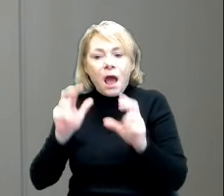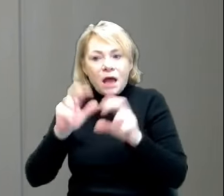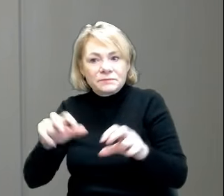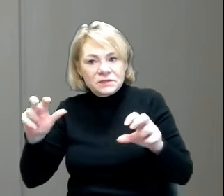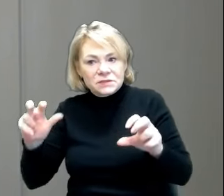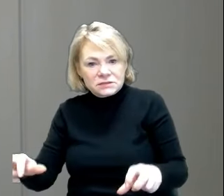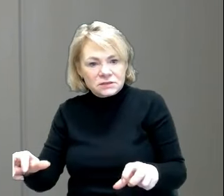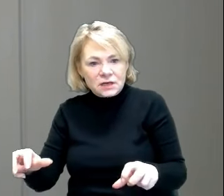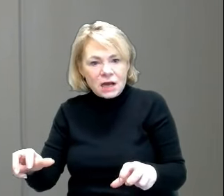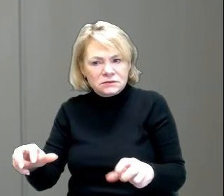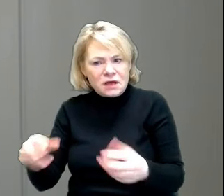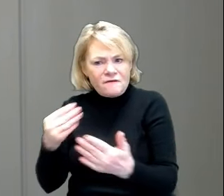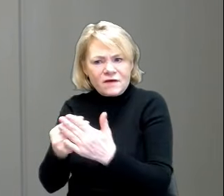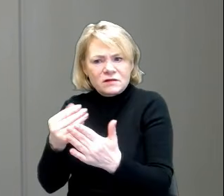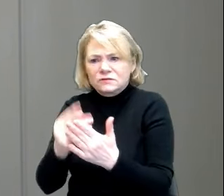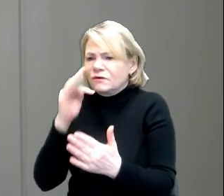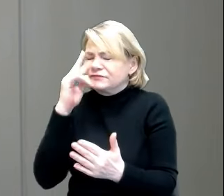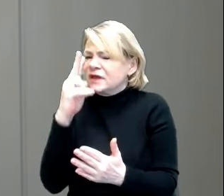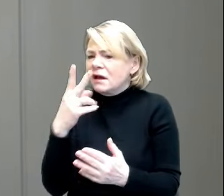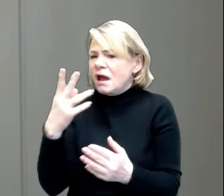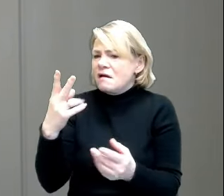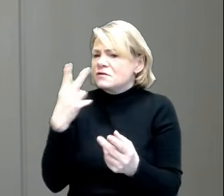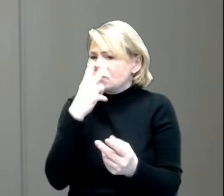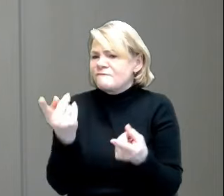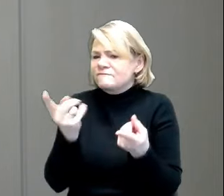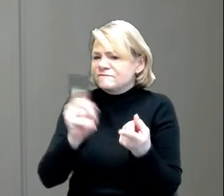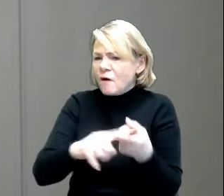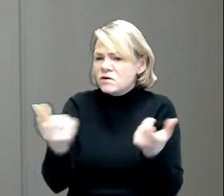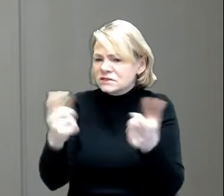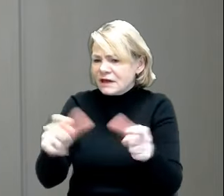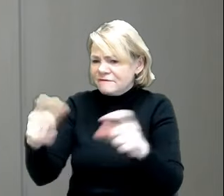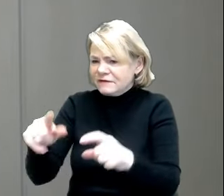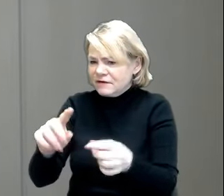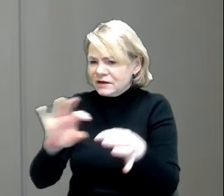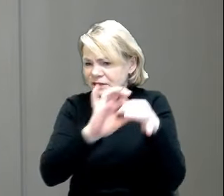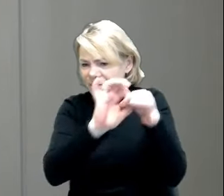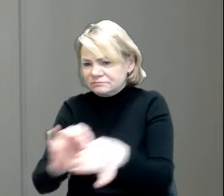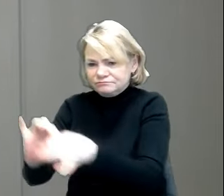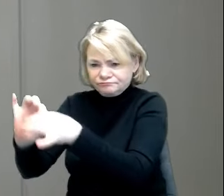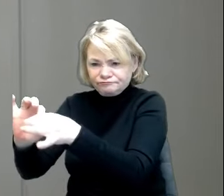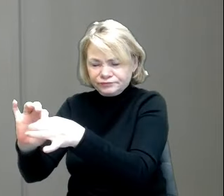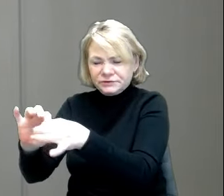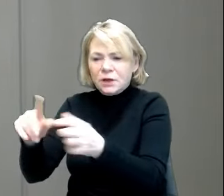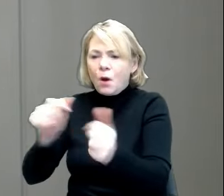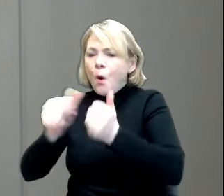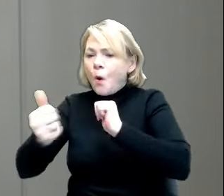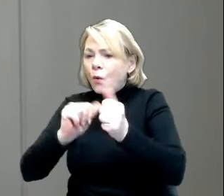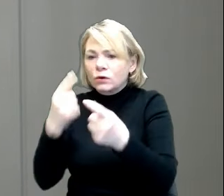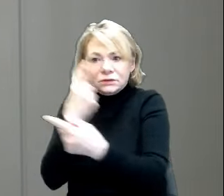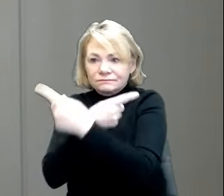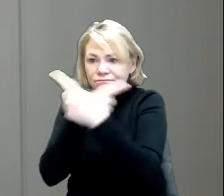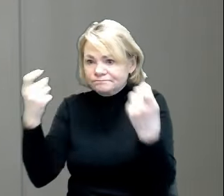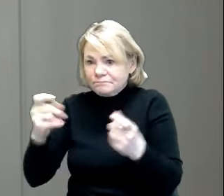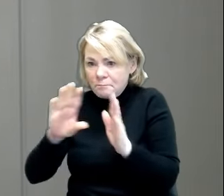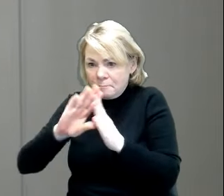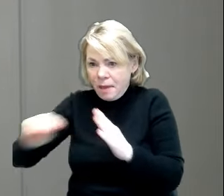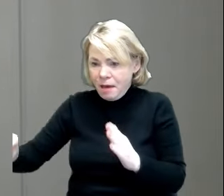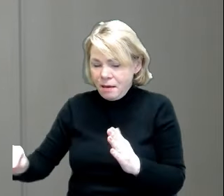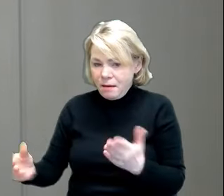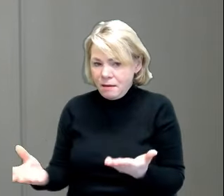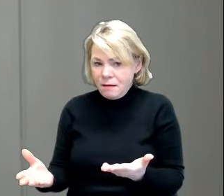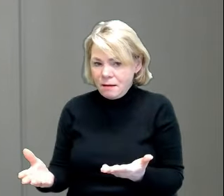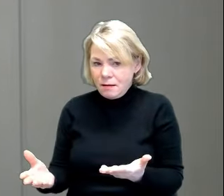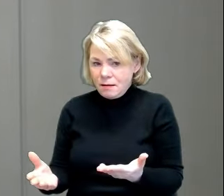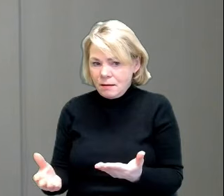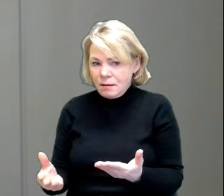būtent savivaldybės įstaigas nes neskelbama konkurso po savivaldybės